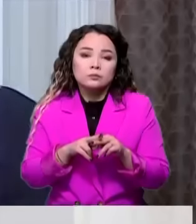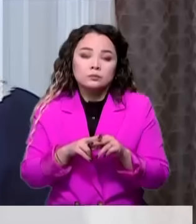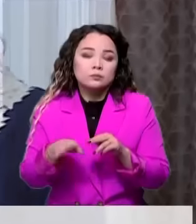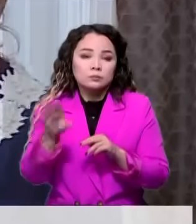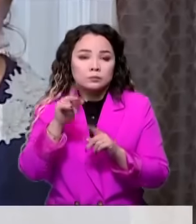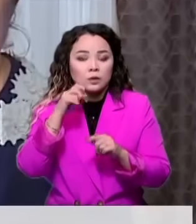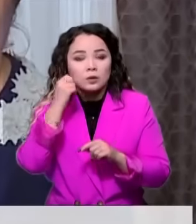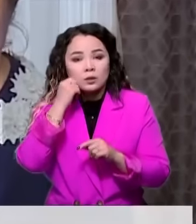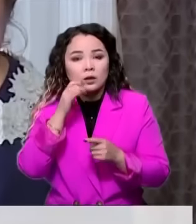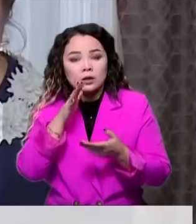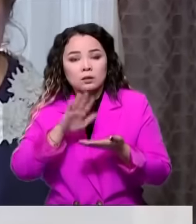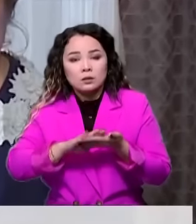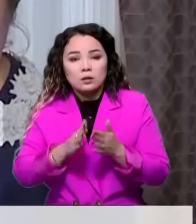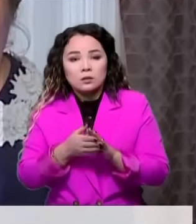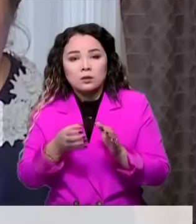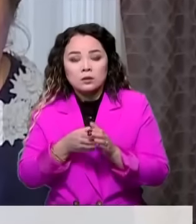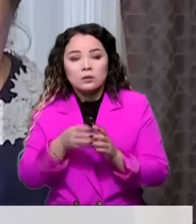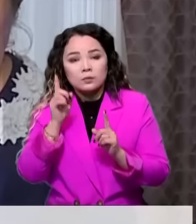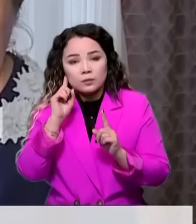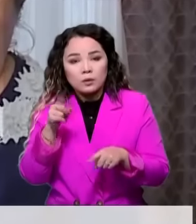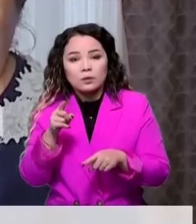барлығы орнында.